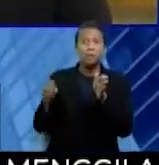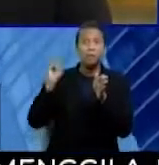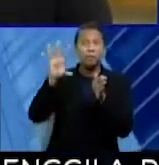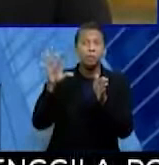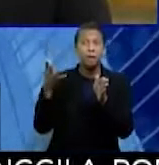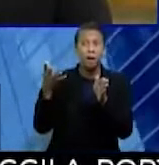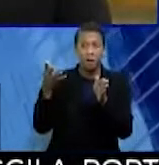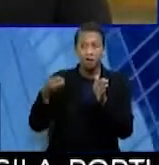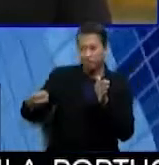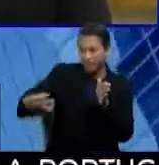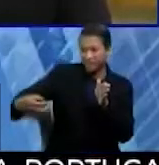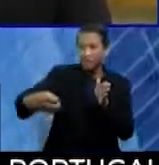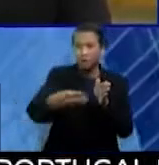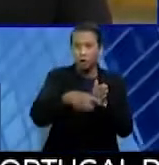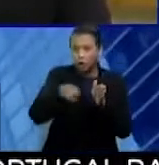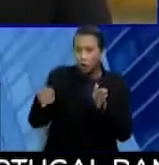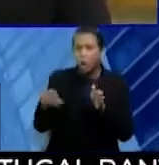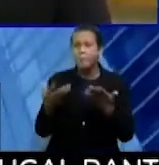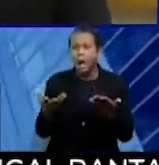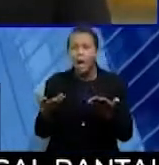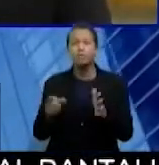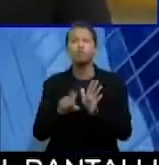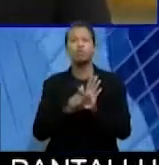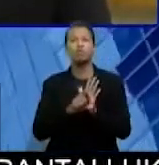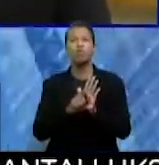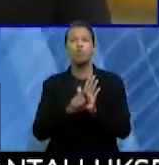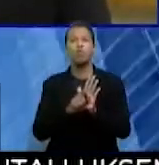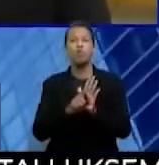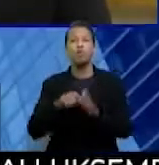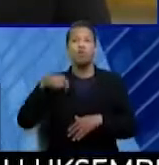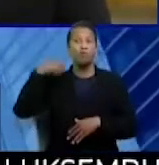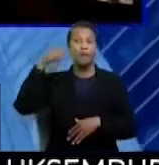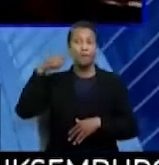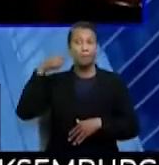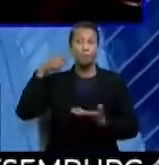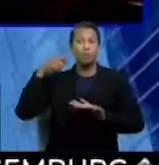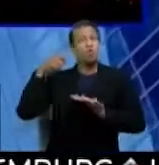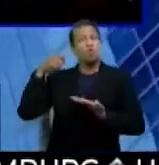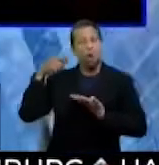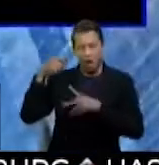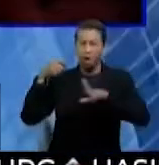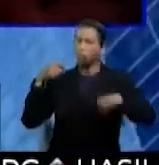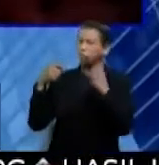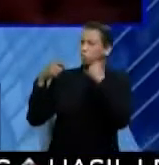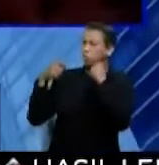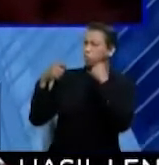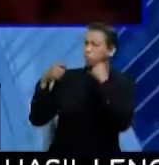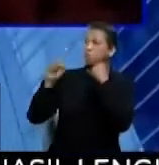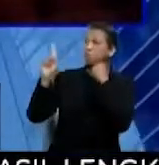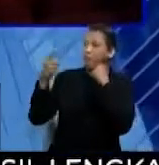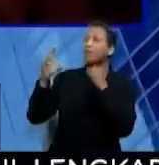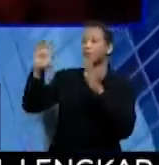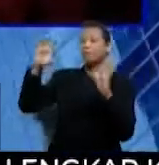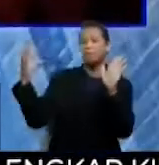film-film favorit atau yang mereka tunggu-tunggu bisa kembali tayang dan ditonton di bioskop. Sementara